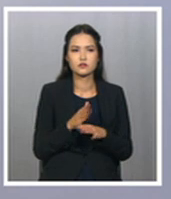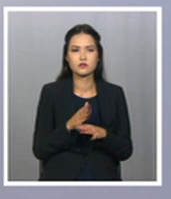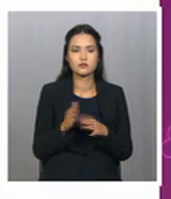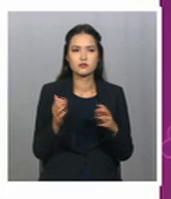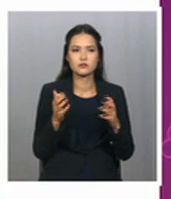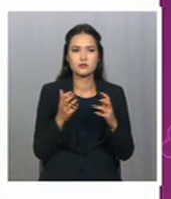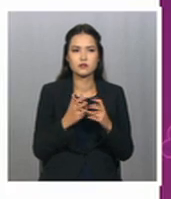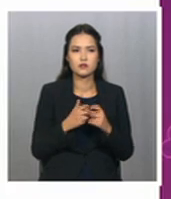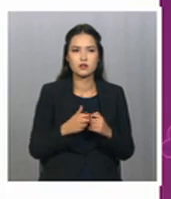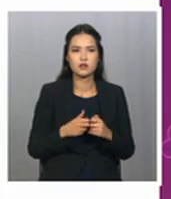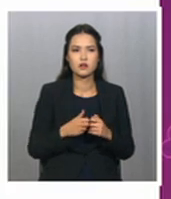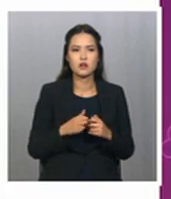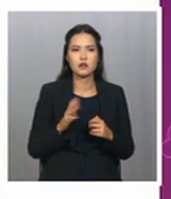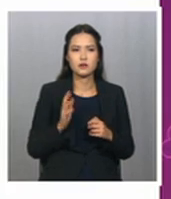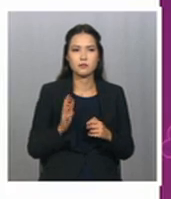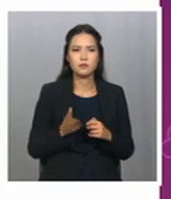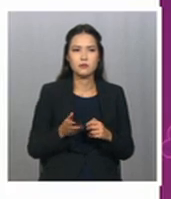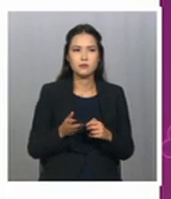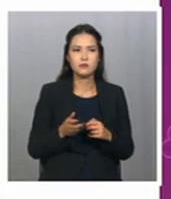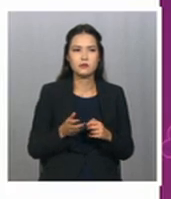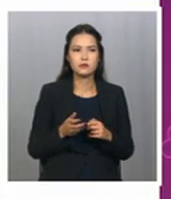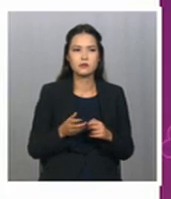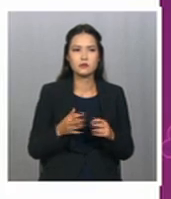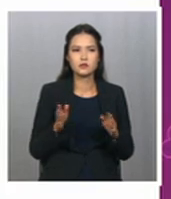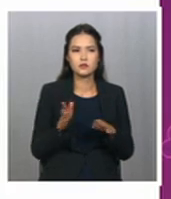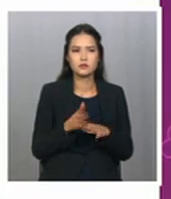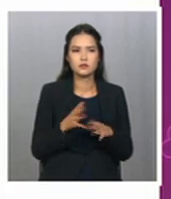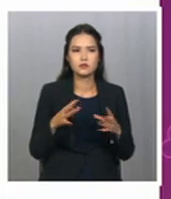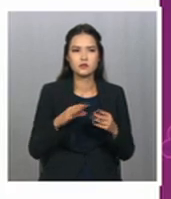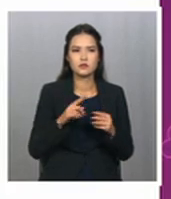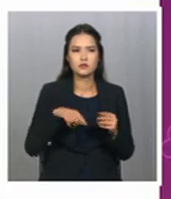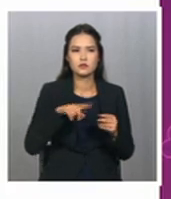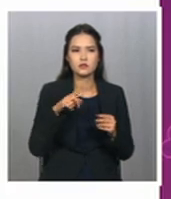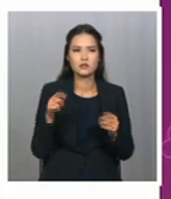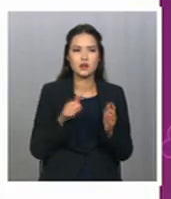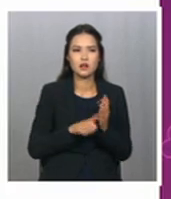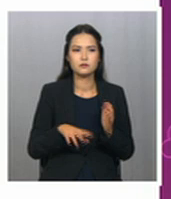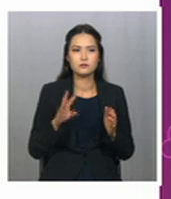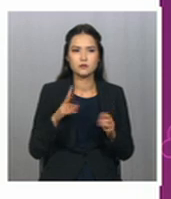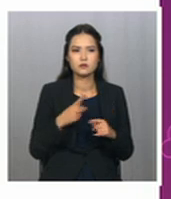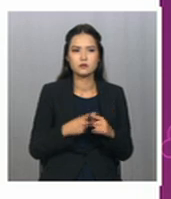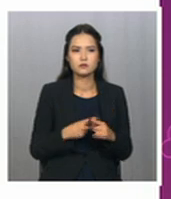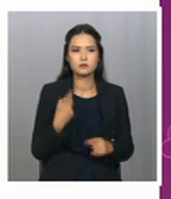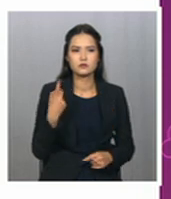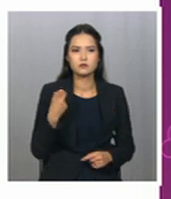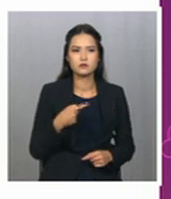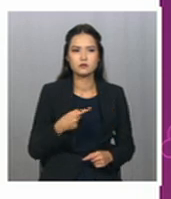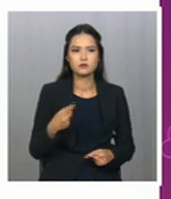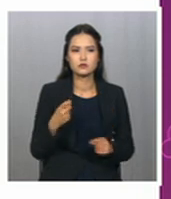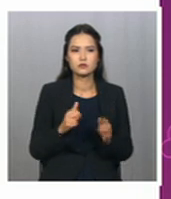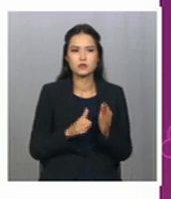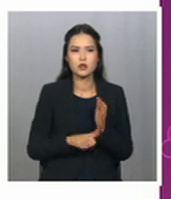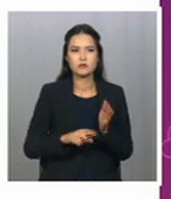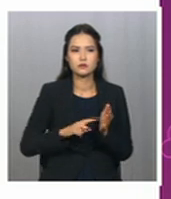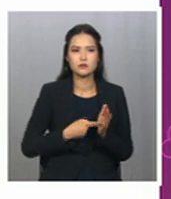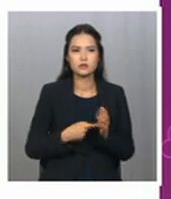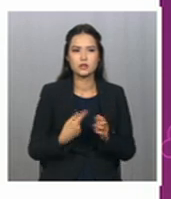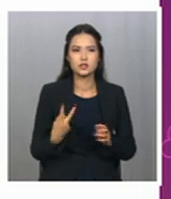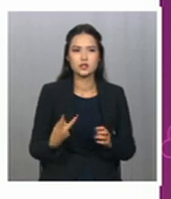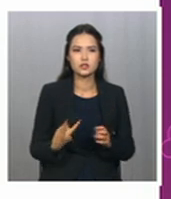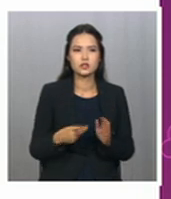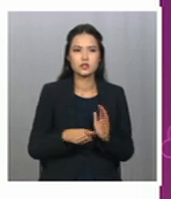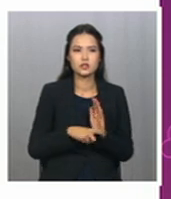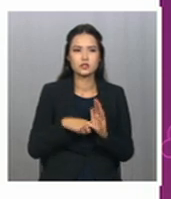болады. Ал енді ұшамдайық, яғни түбірдің астында 64 қосылған 100 азайтылған 160 көбейту 60